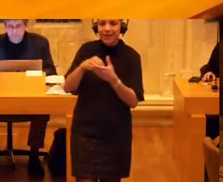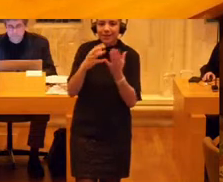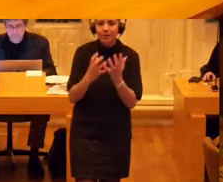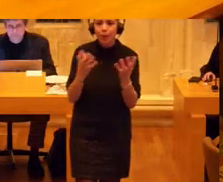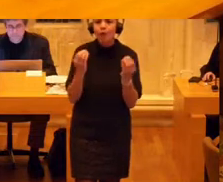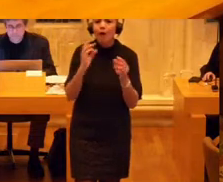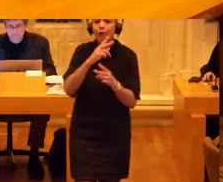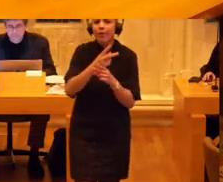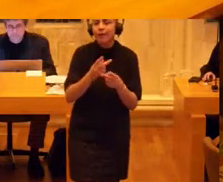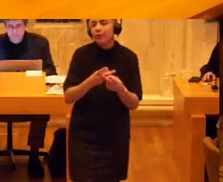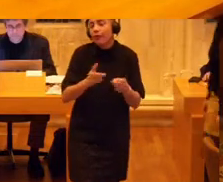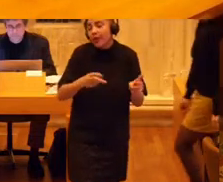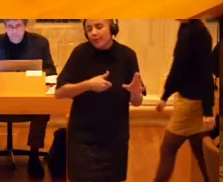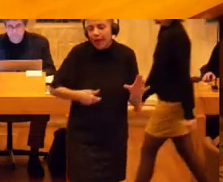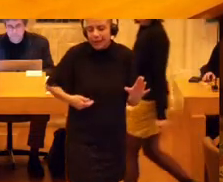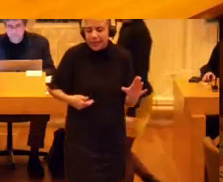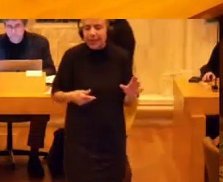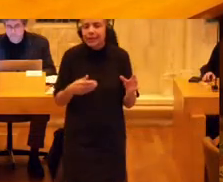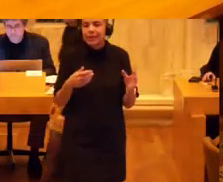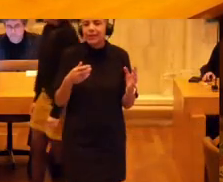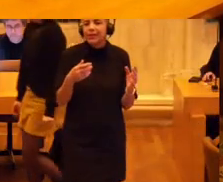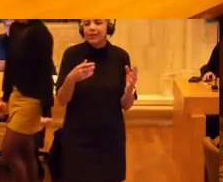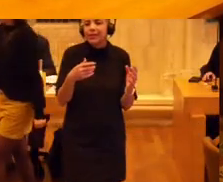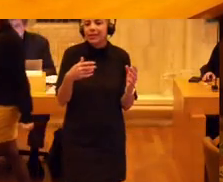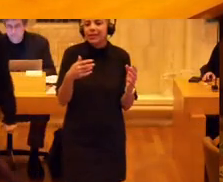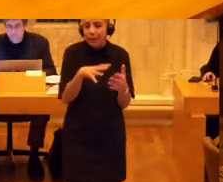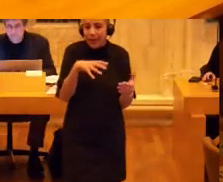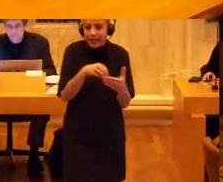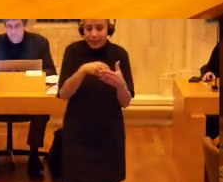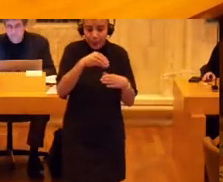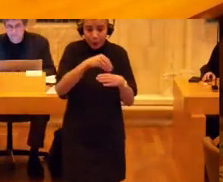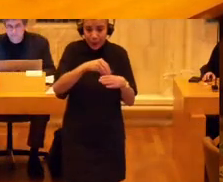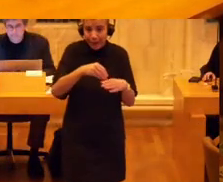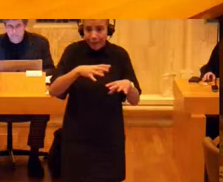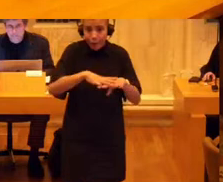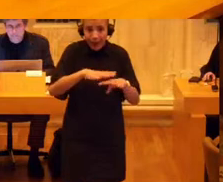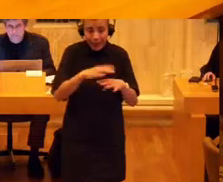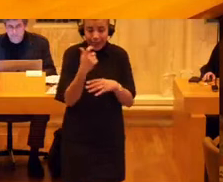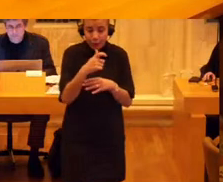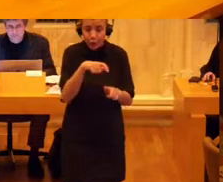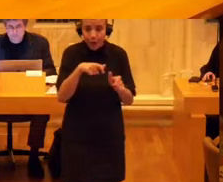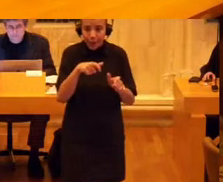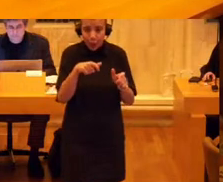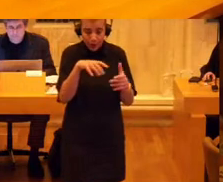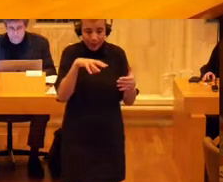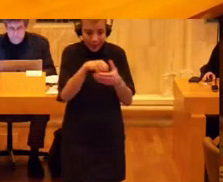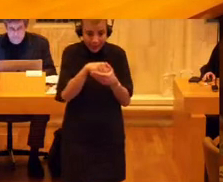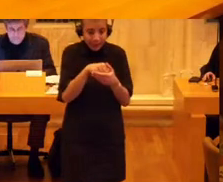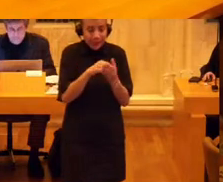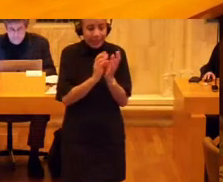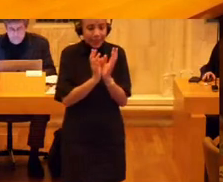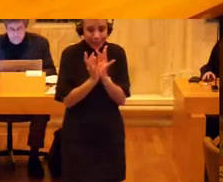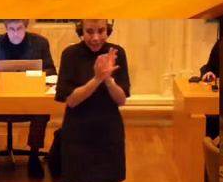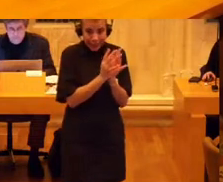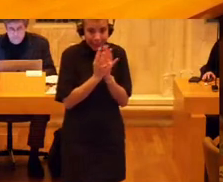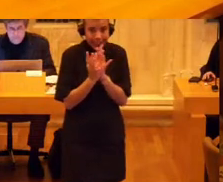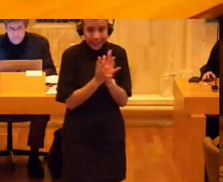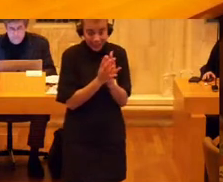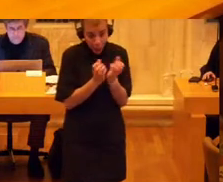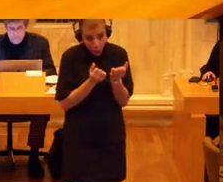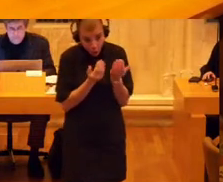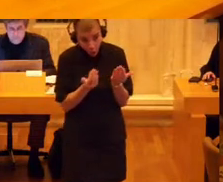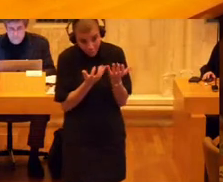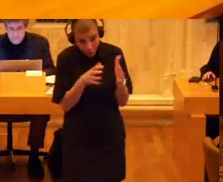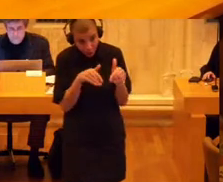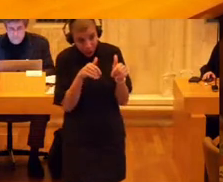de ville justement à ce bilan et à qui on a proposé de pouvoir s'inscrire, de pouvoir continuer, ont tous souhaité continuer, et surtout